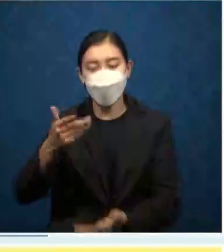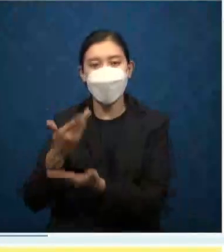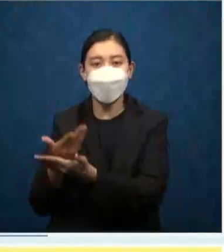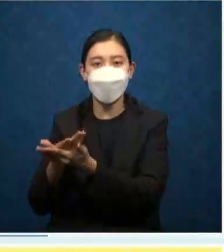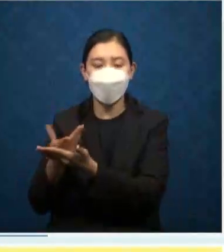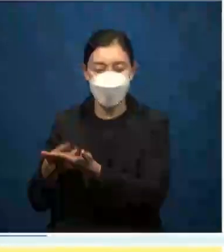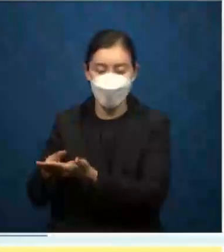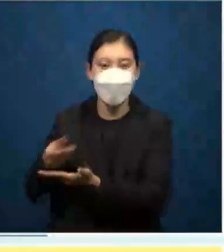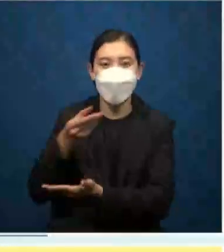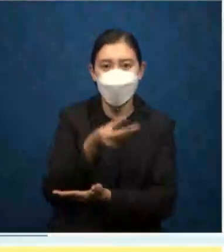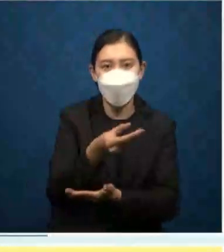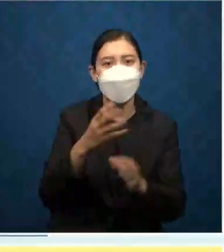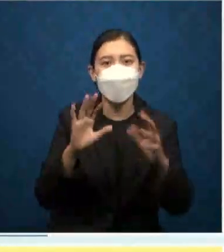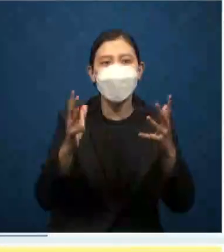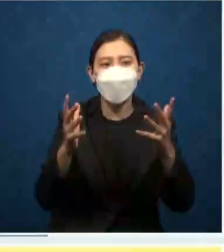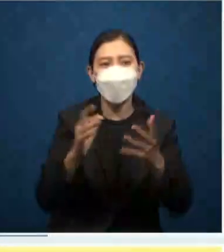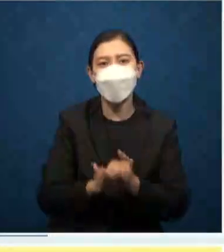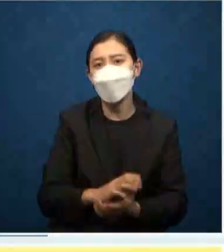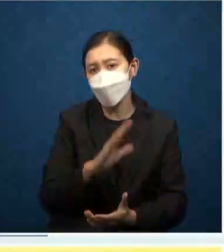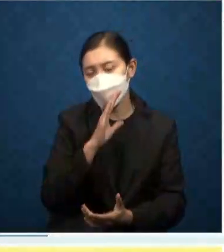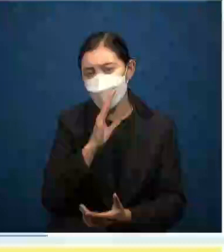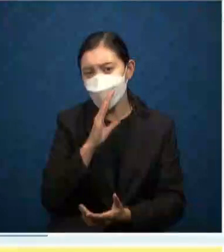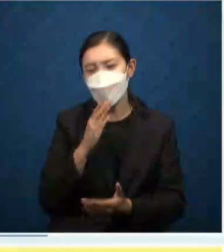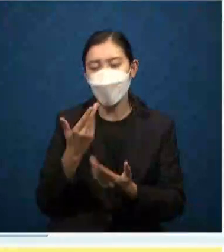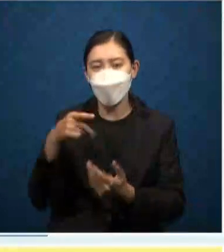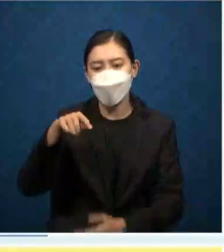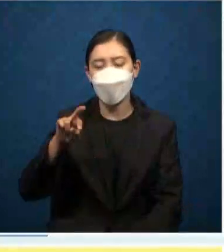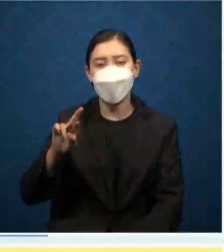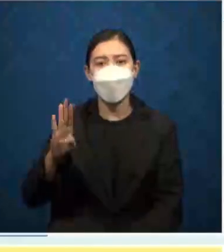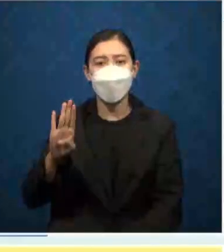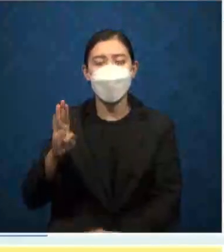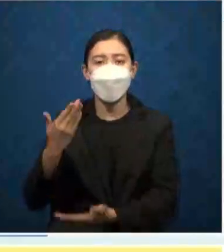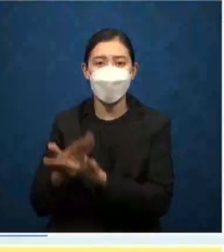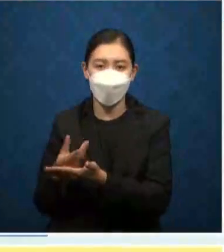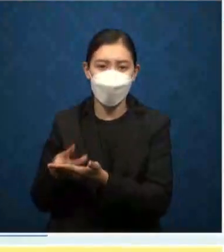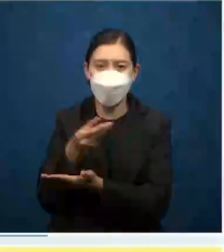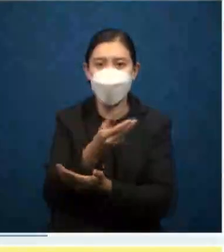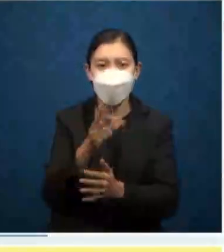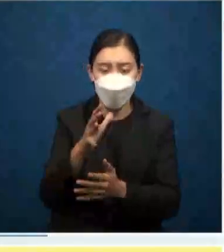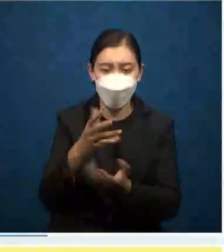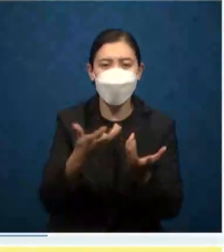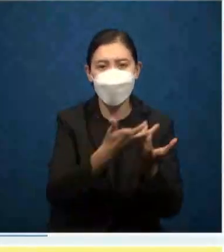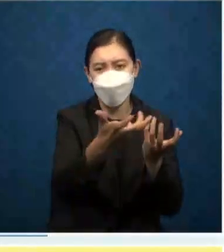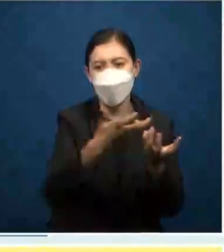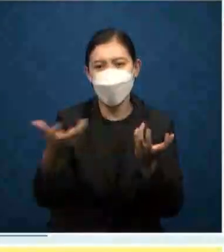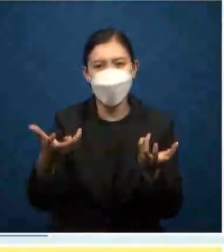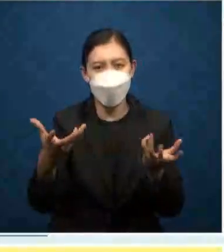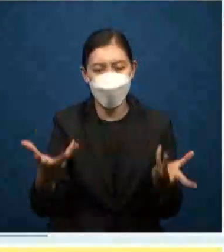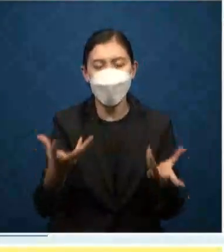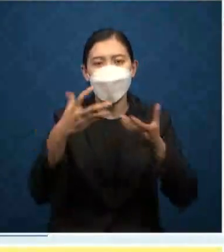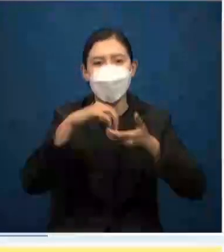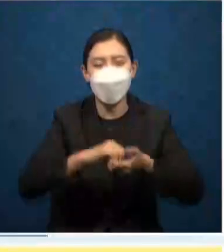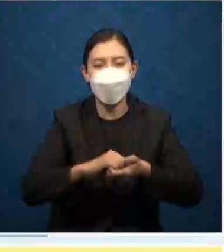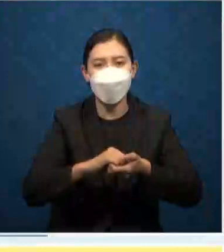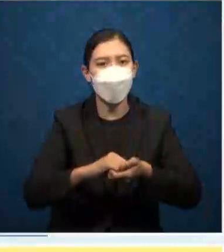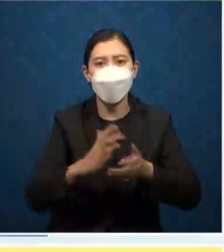ก็จะถูกแยกส่วนออกไปไม่ได้ดึงเข้ามาสู่การบูรณาการเพราะฉะนั้นถ้าเราพูดถึงการบูรณาการสำหรับแผนง